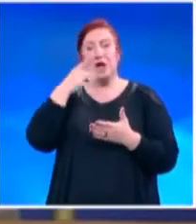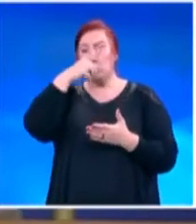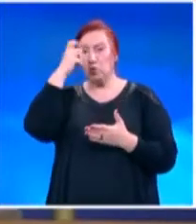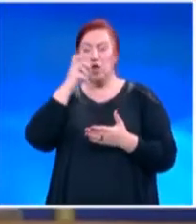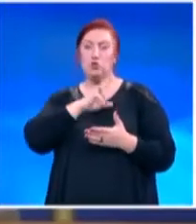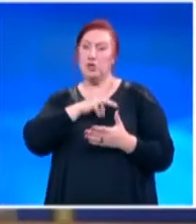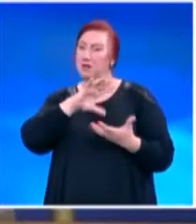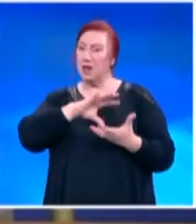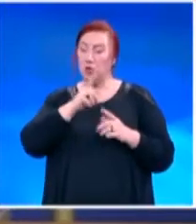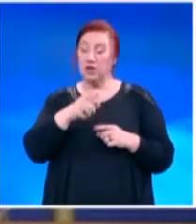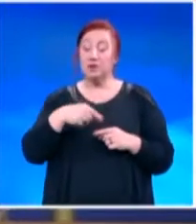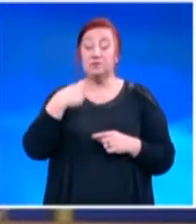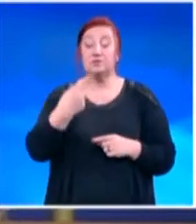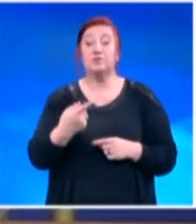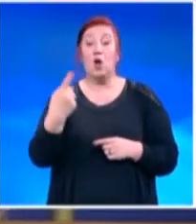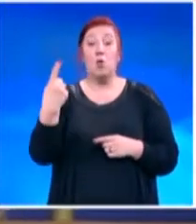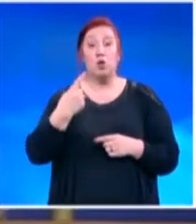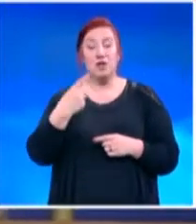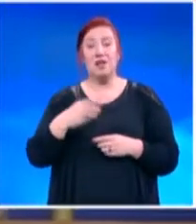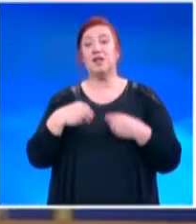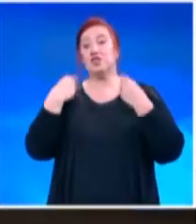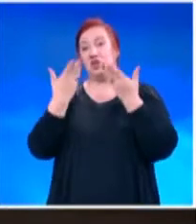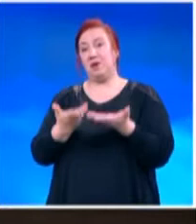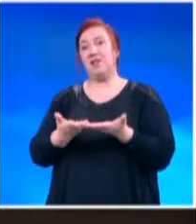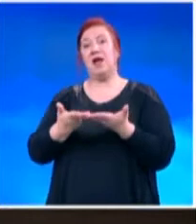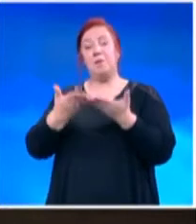в понеделник за приемане от правителството.